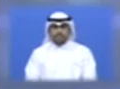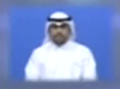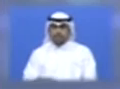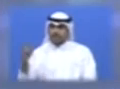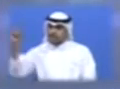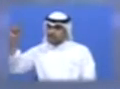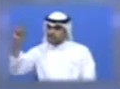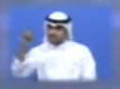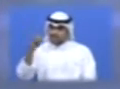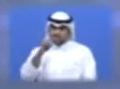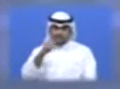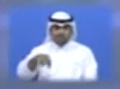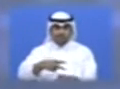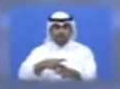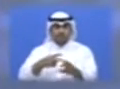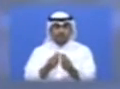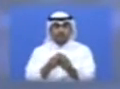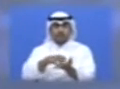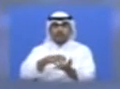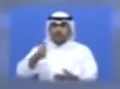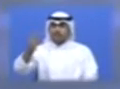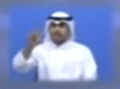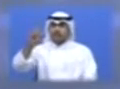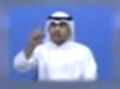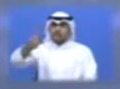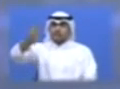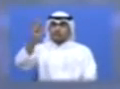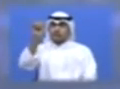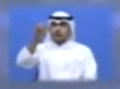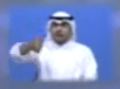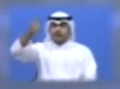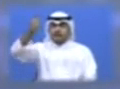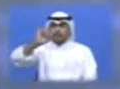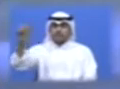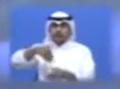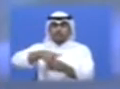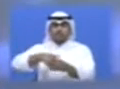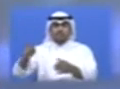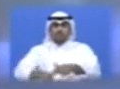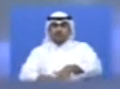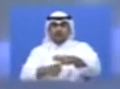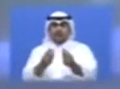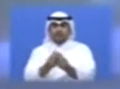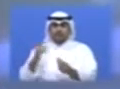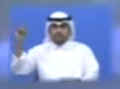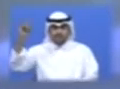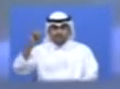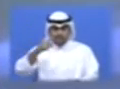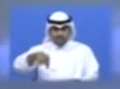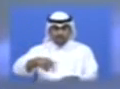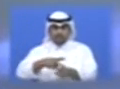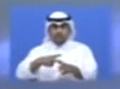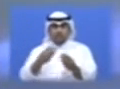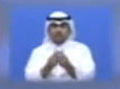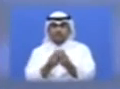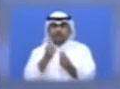وصل رئيس برلمان جمهورية ألبانيا ألير ميتا والوفد المرافق له إلى البلاد اليوم في زيارة رسمية